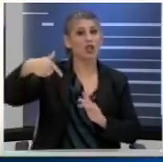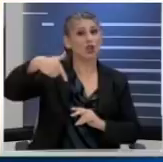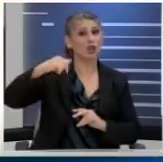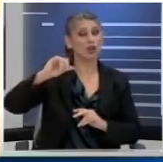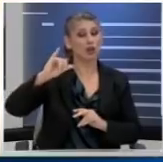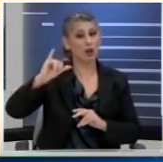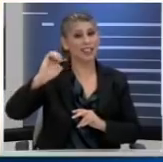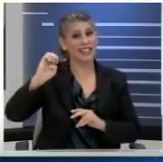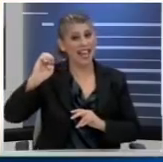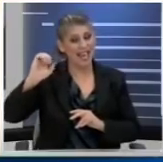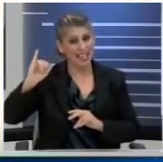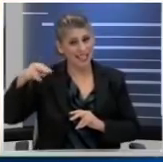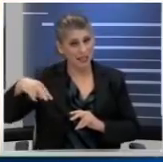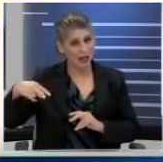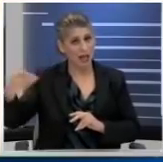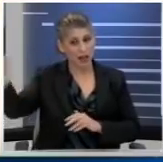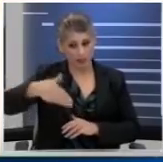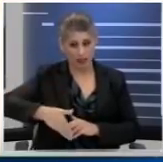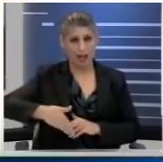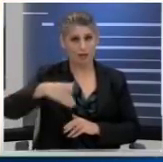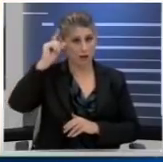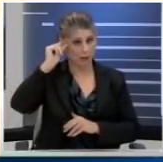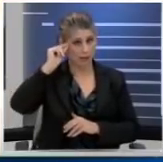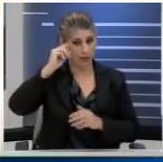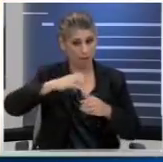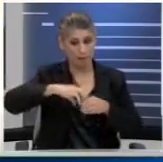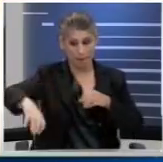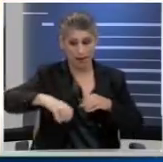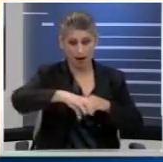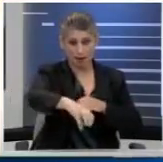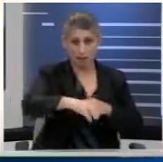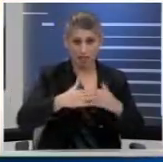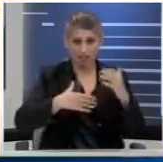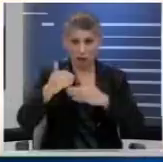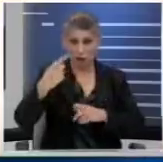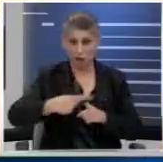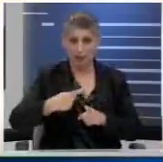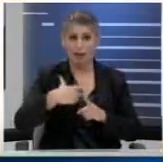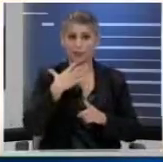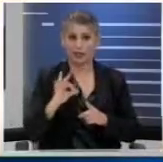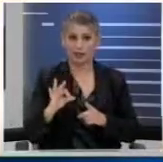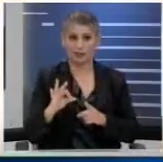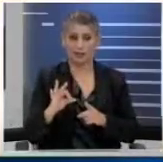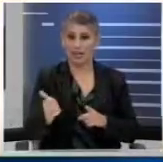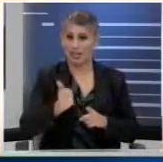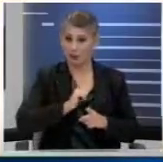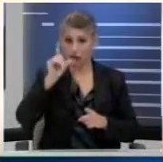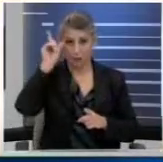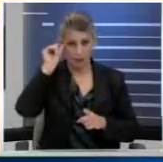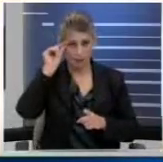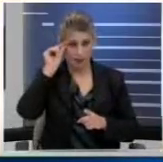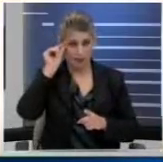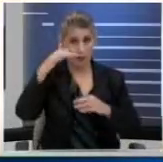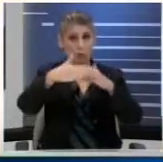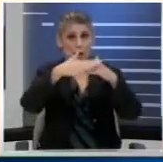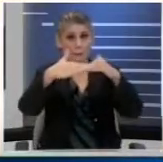η Οξφόρδη, άλλα πανεπιστήμια θα έρθουν εδώ να στήσουν παραρτήματα. Θα χτιστούν στην Ελλάδα, δηλαδή, ιδιωτικά πανεπιστήμια